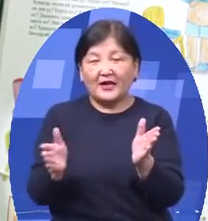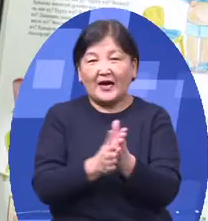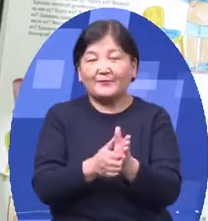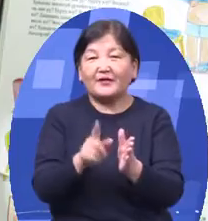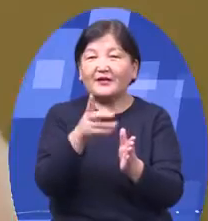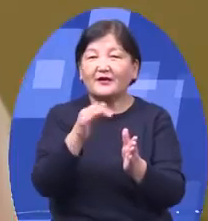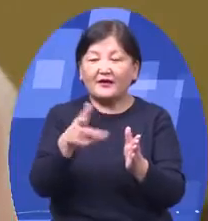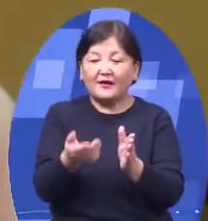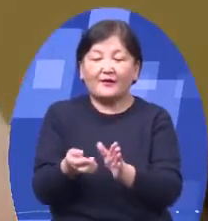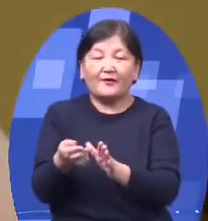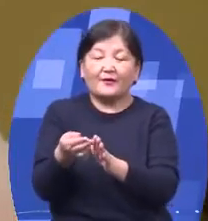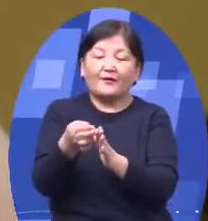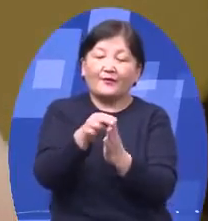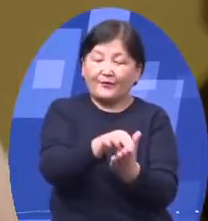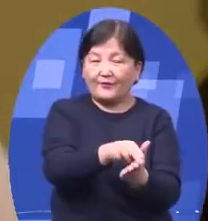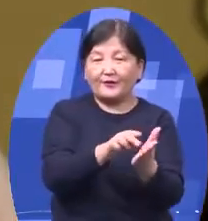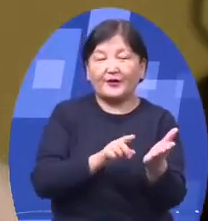Багштайгаа дагаад хийгээрэй.